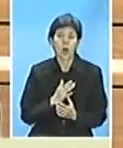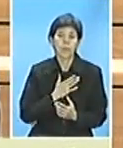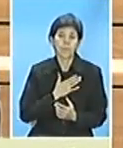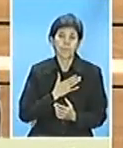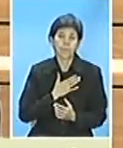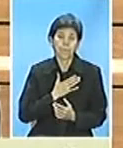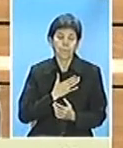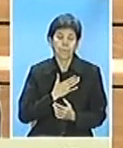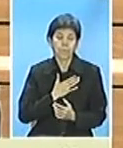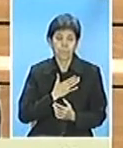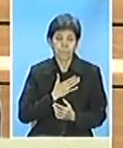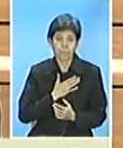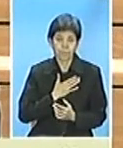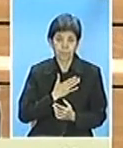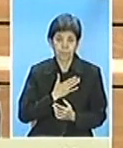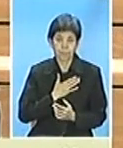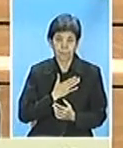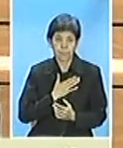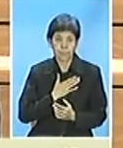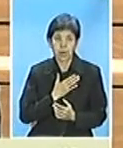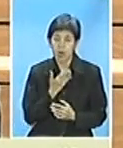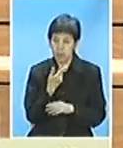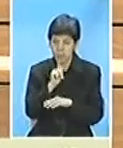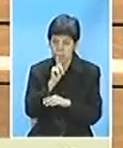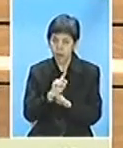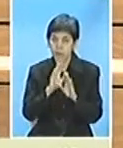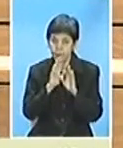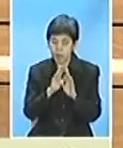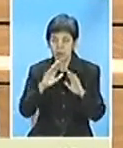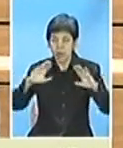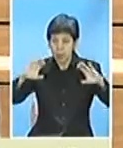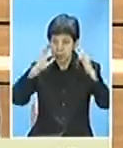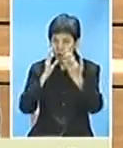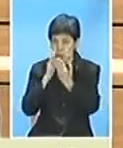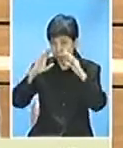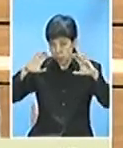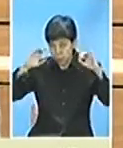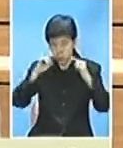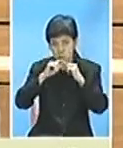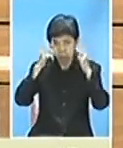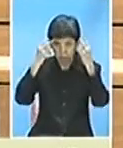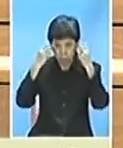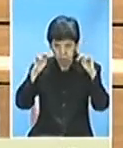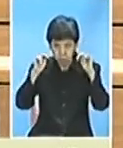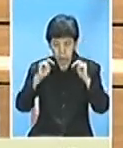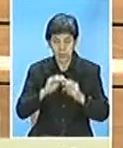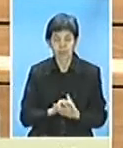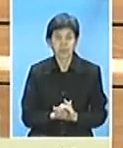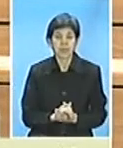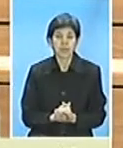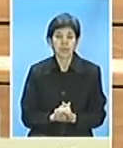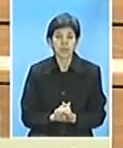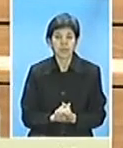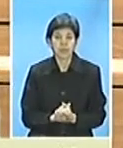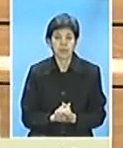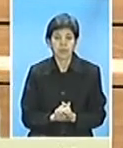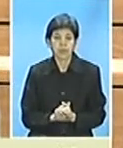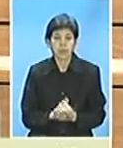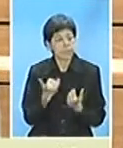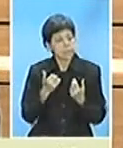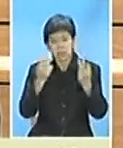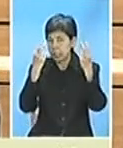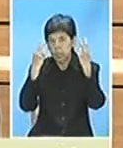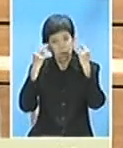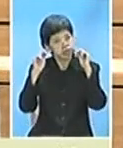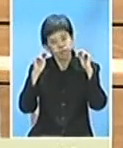ขอกราบเรียนผ่านท่านประธานไปยังรัฐบาลโดยเฉพาะพนักท่านนายกรัฐมนตรีถึงความล้มเหล